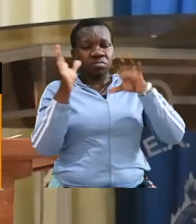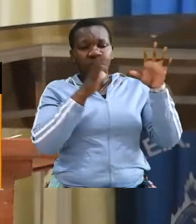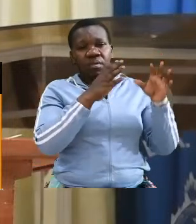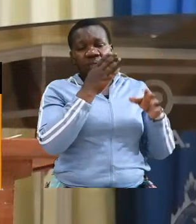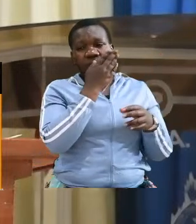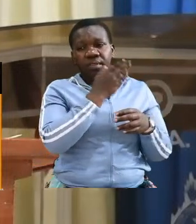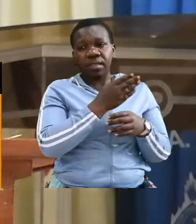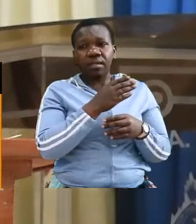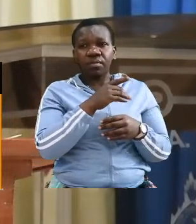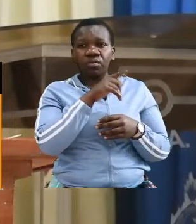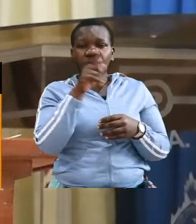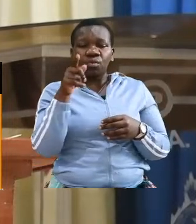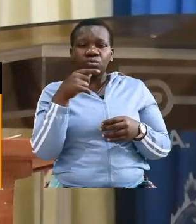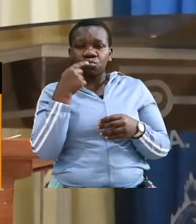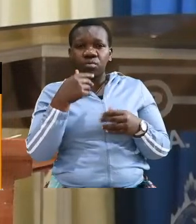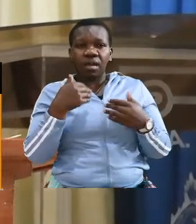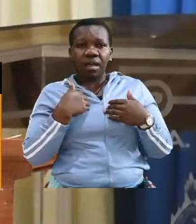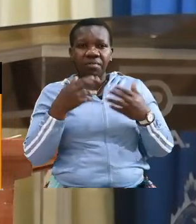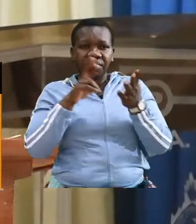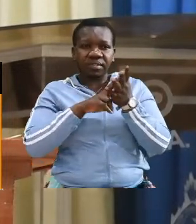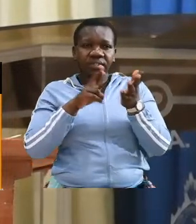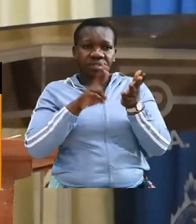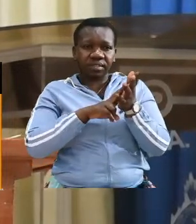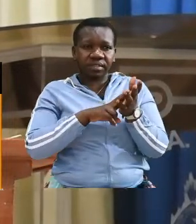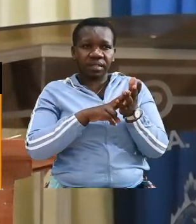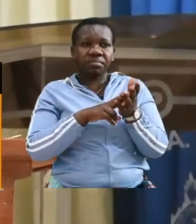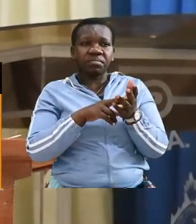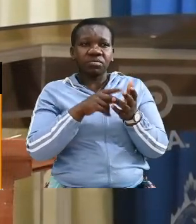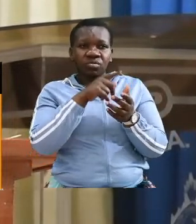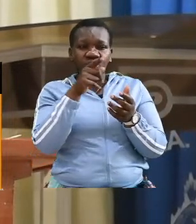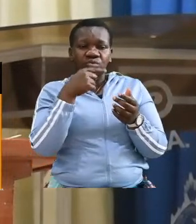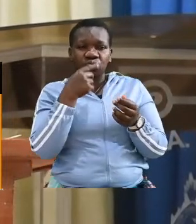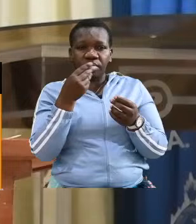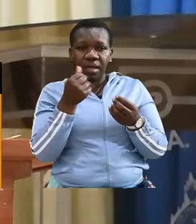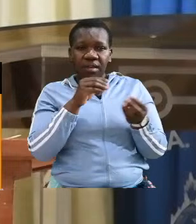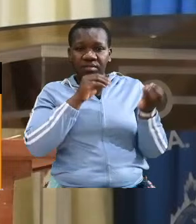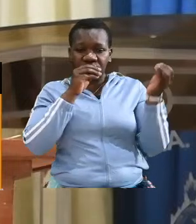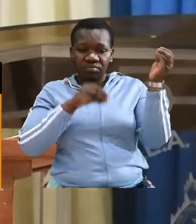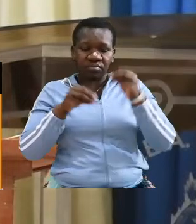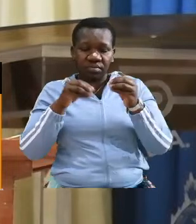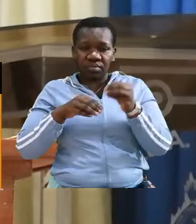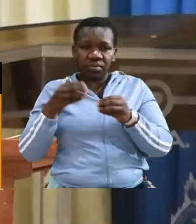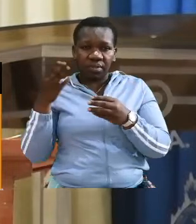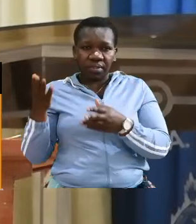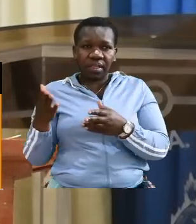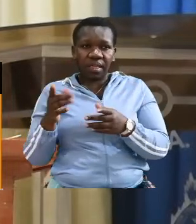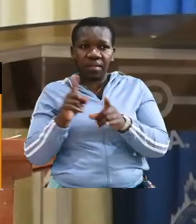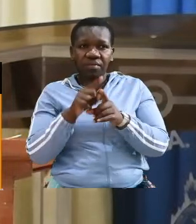walichukua na huenda hawajapatikana pesa yao, wanaomba kufanya hivyo.